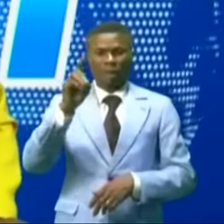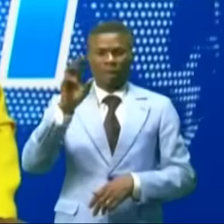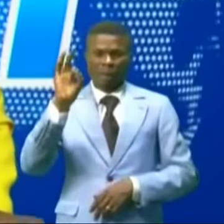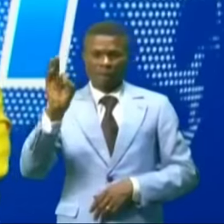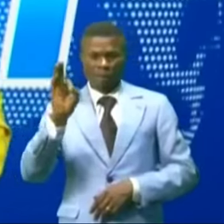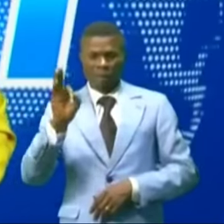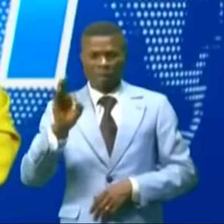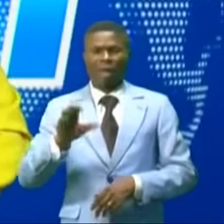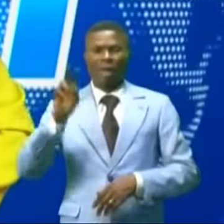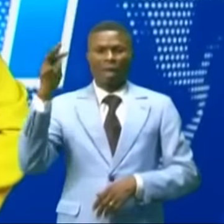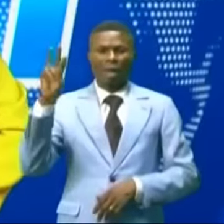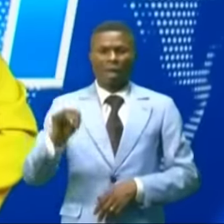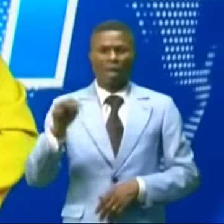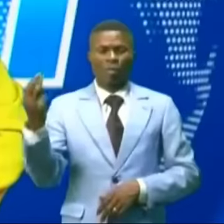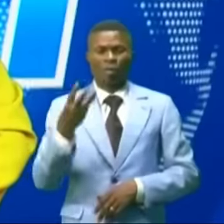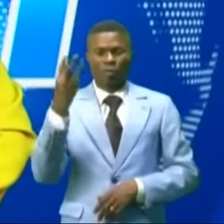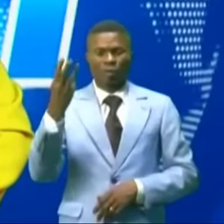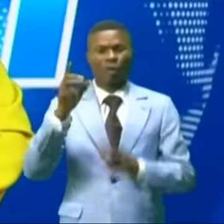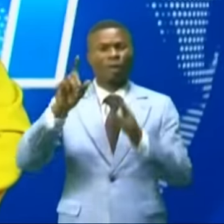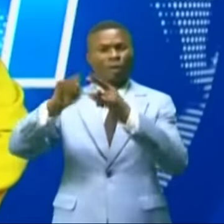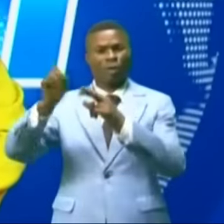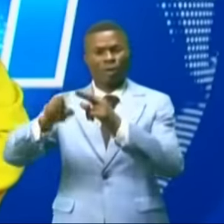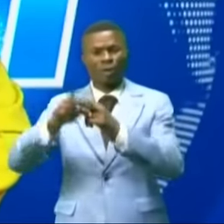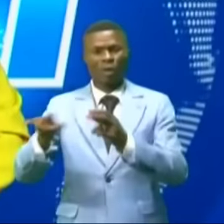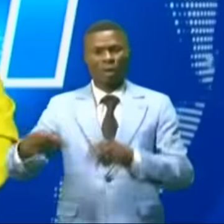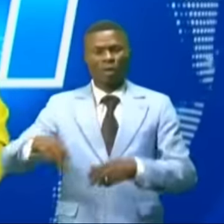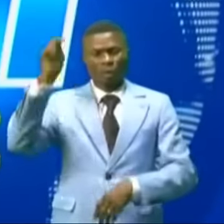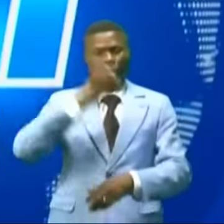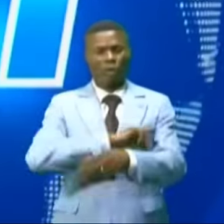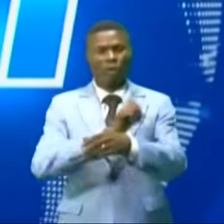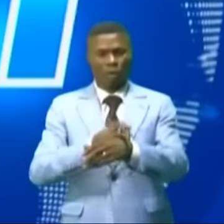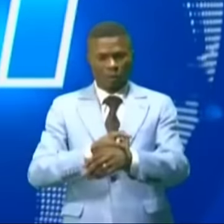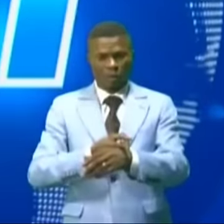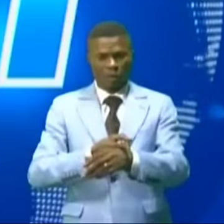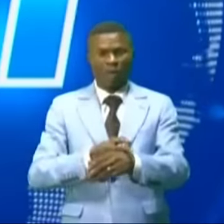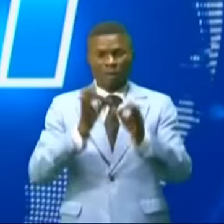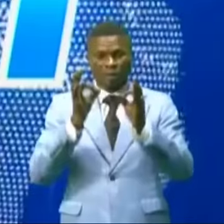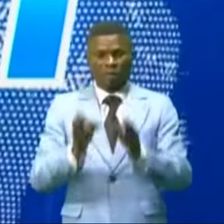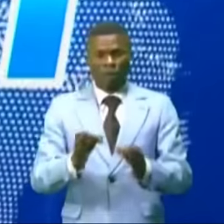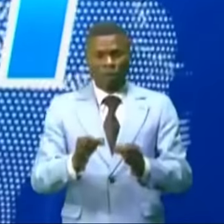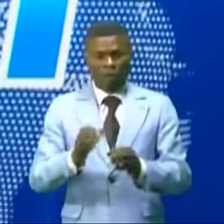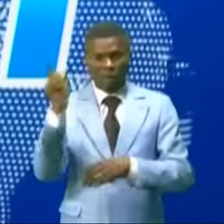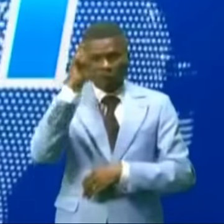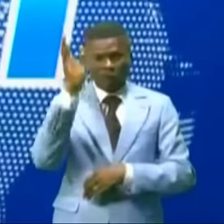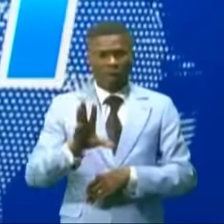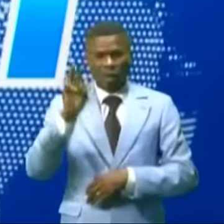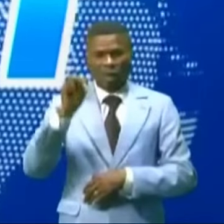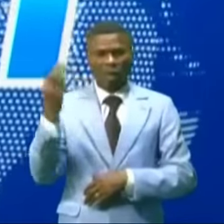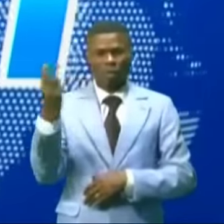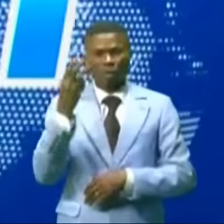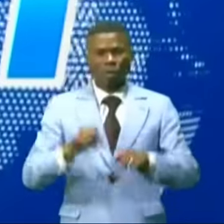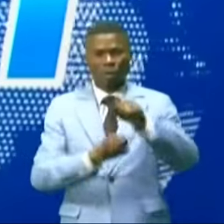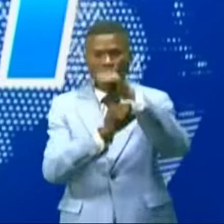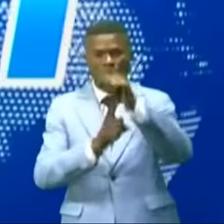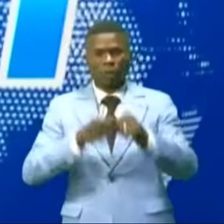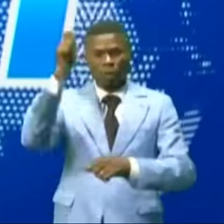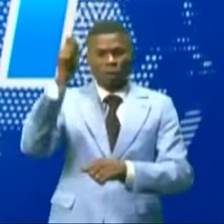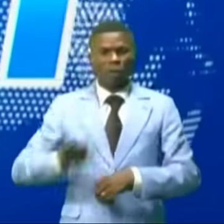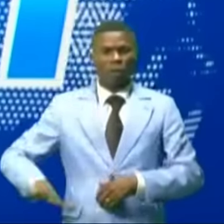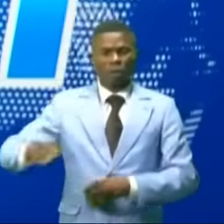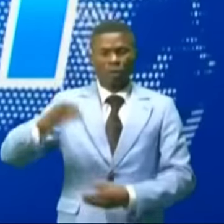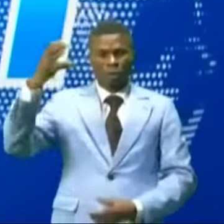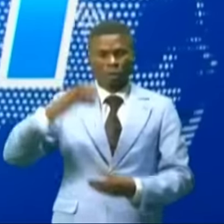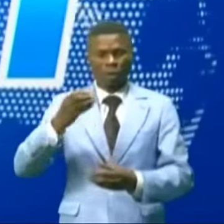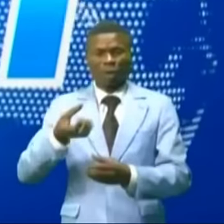dans la cité de Sake, en province du Nord Kivu. Savou en vaincu, les terroristes du M23, soutenus par l'armée rwandaise, ont